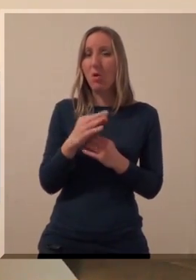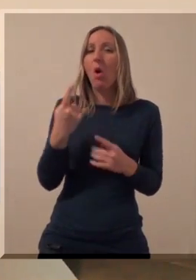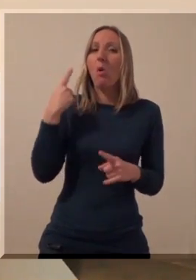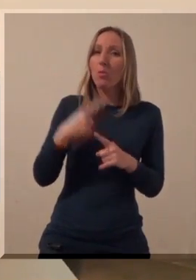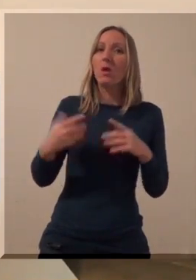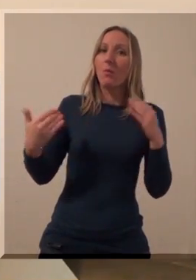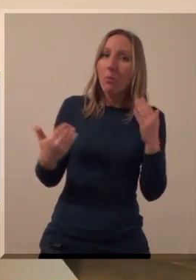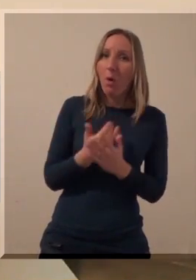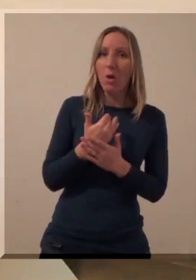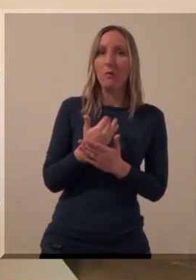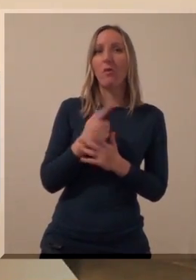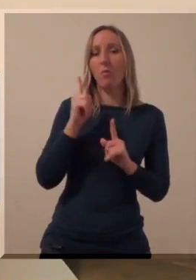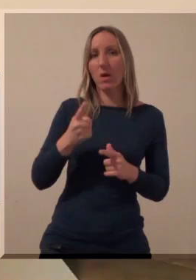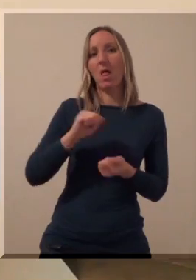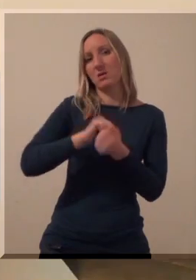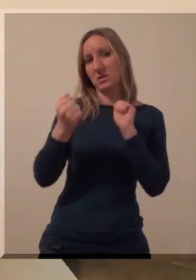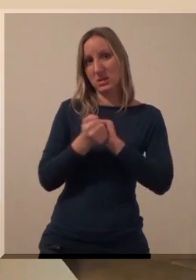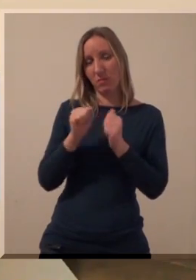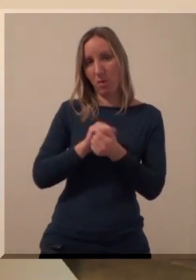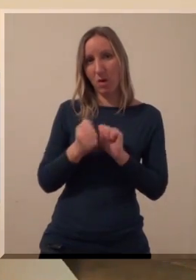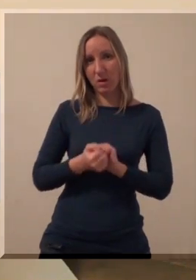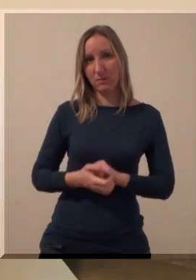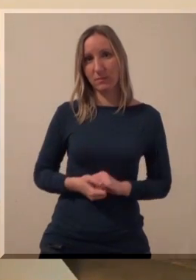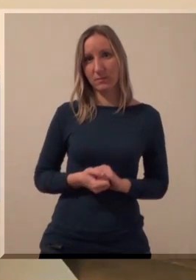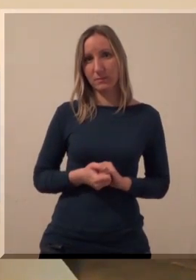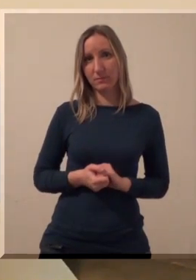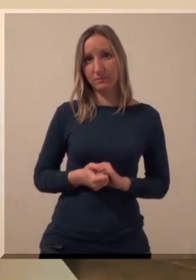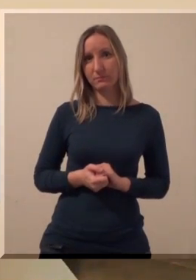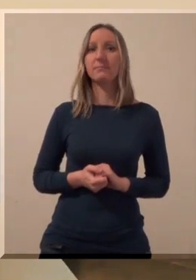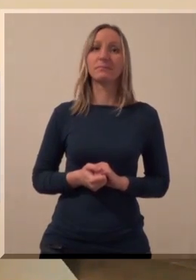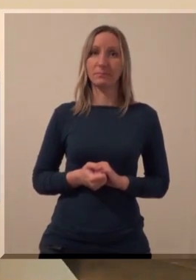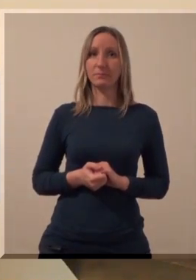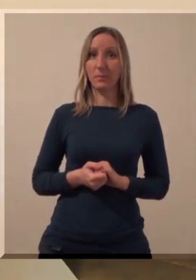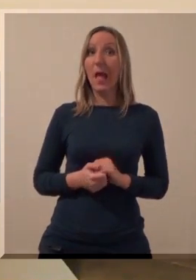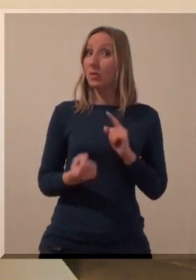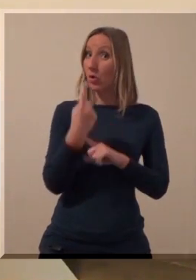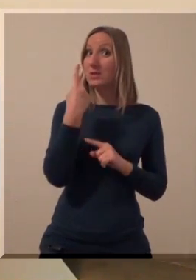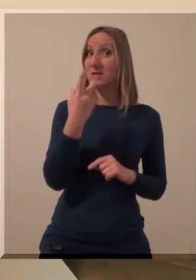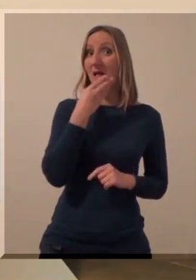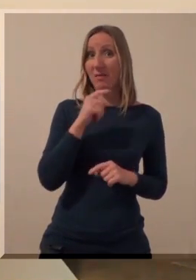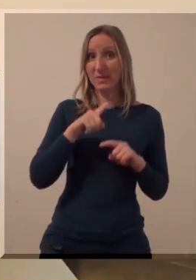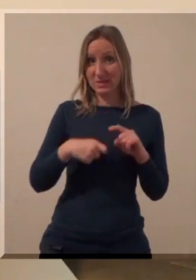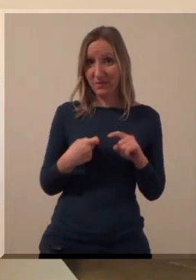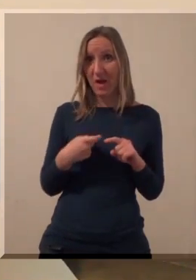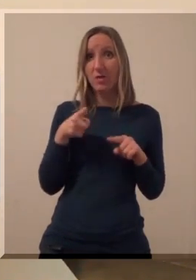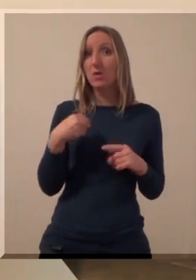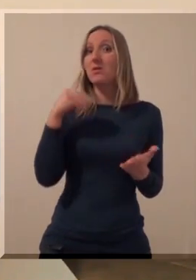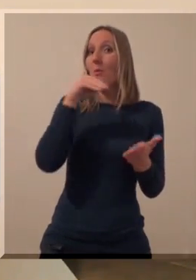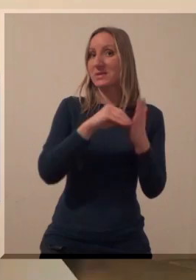je po ko zna koji put morala da krene od nula. Međutim, desila se jedna lepa stvar, a to je da